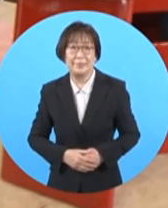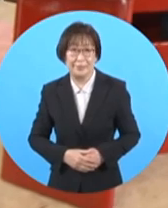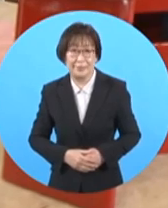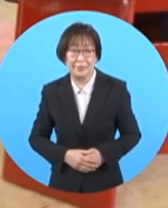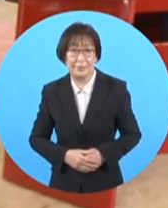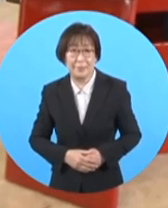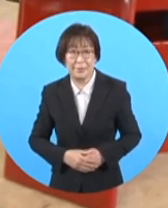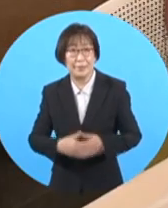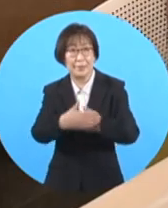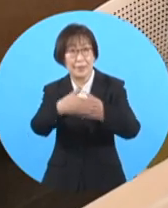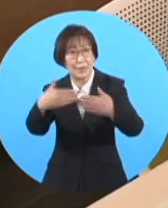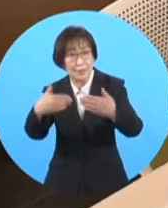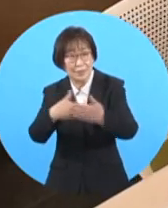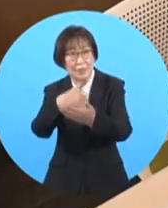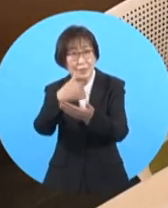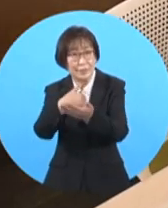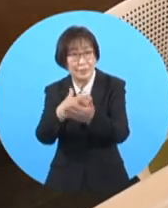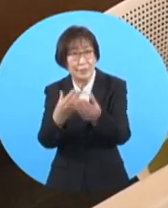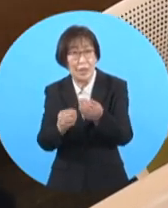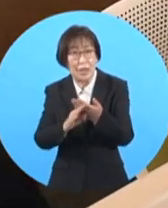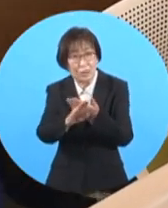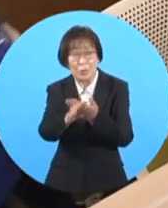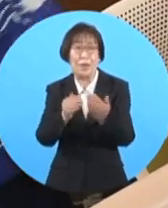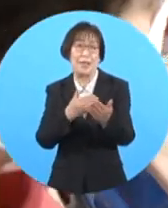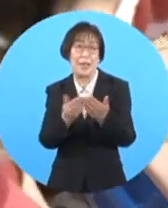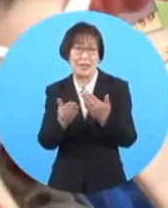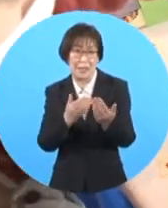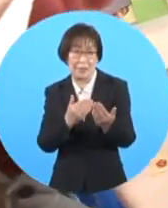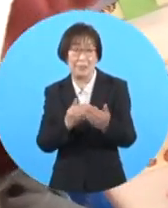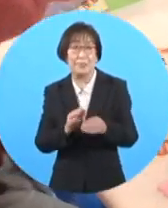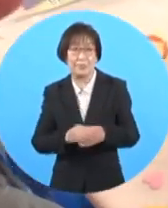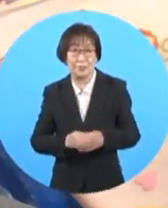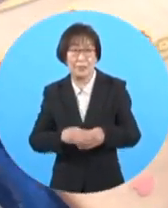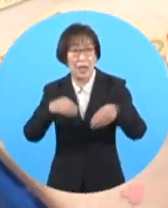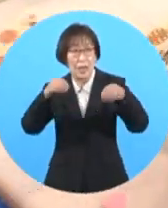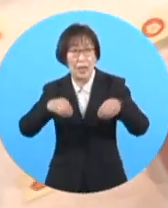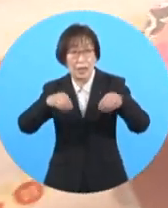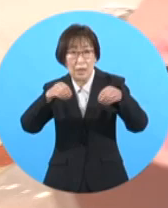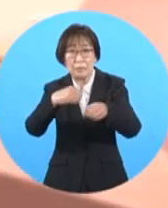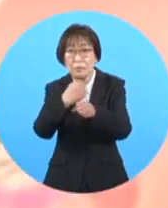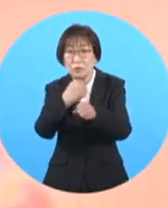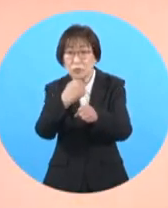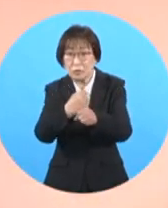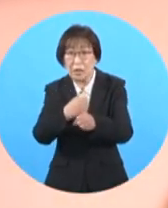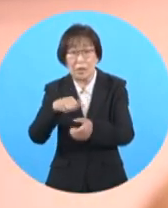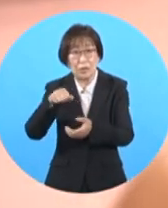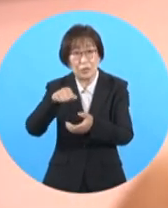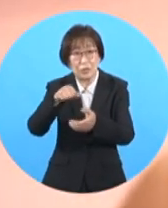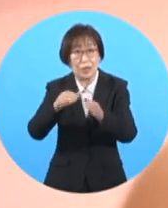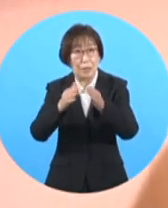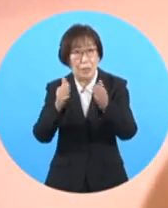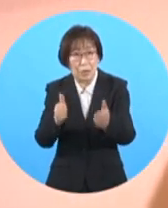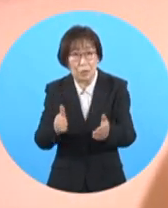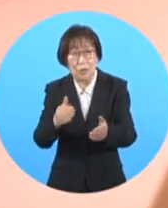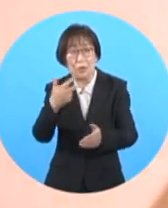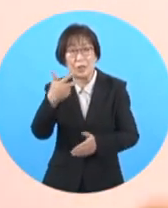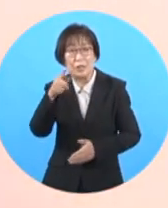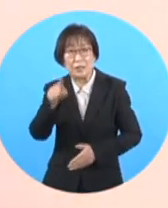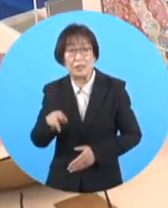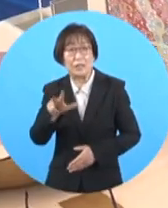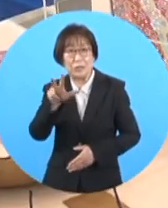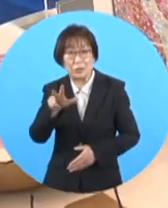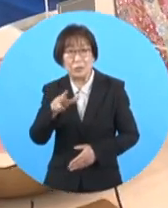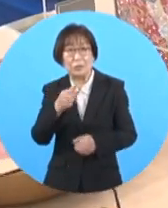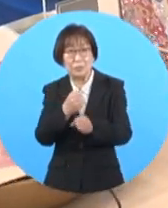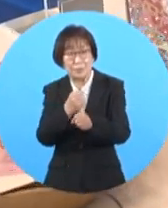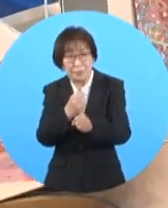お話の後は体験です。紙製の遊山箱にシールを貼ったりして自分だけの遊山箱